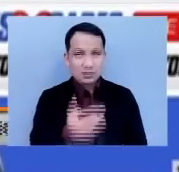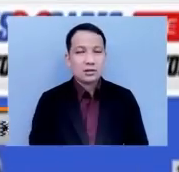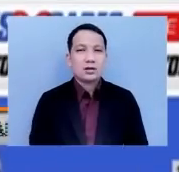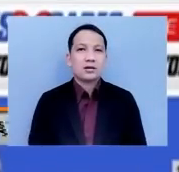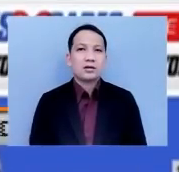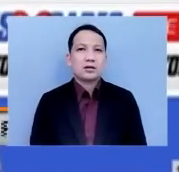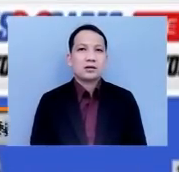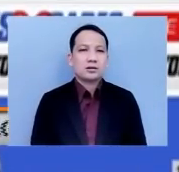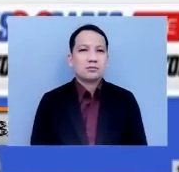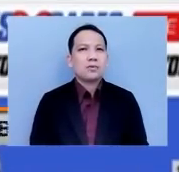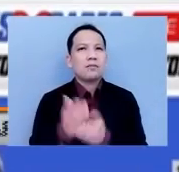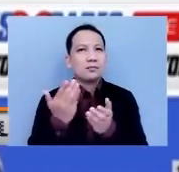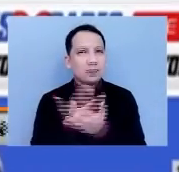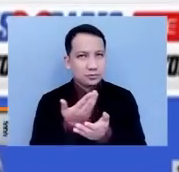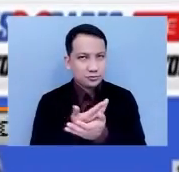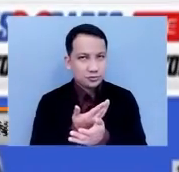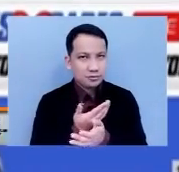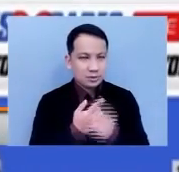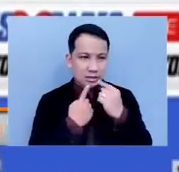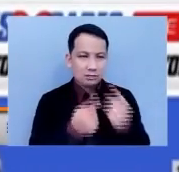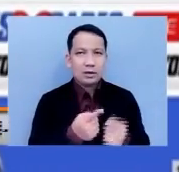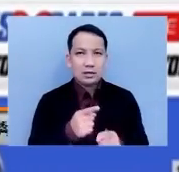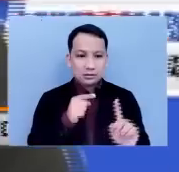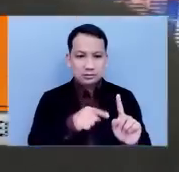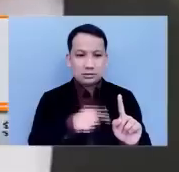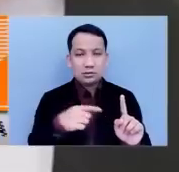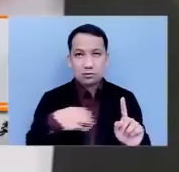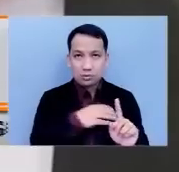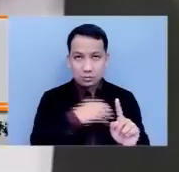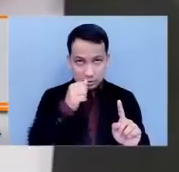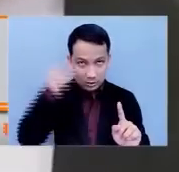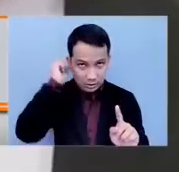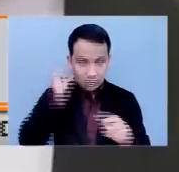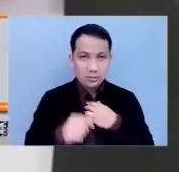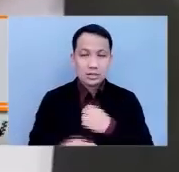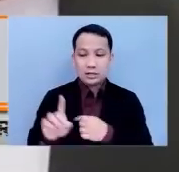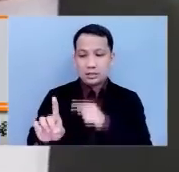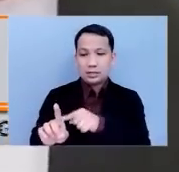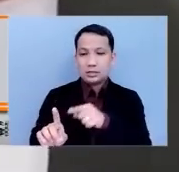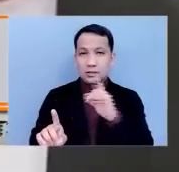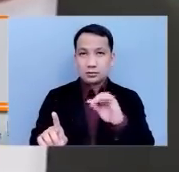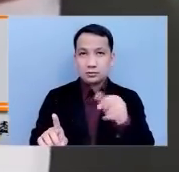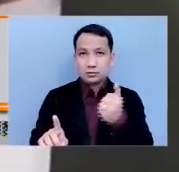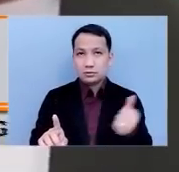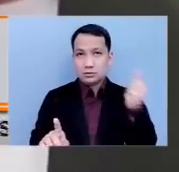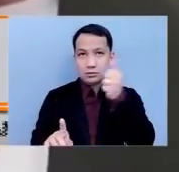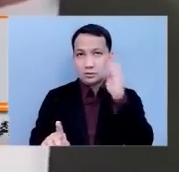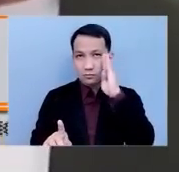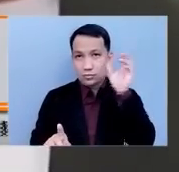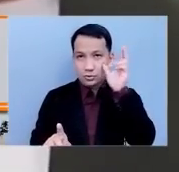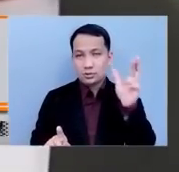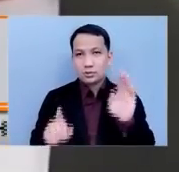May bagong patutsada si suspended Congressman Arnie Teves Jr. kay Justice Secretary Boying Remulla. Sa bungad pa lang ng kanyang